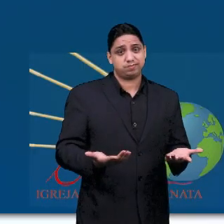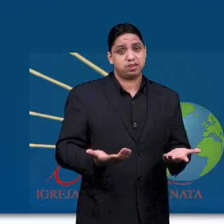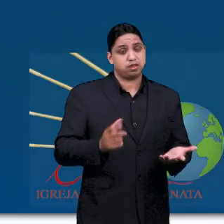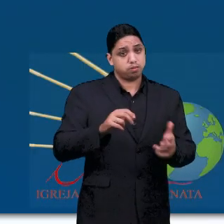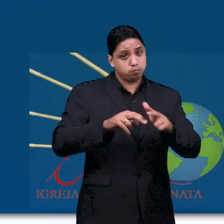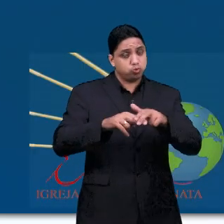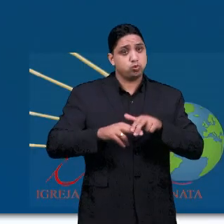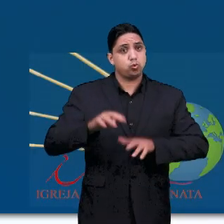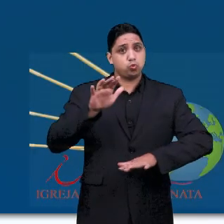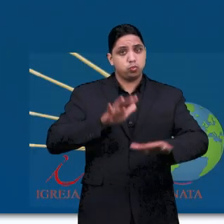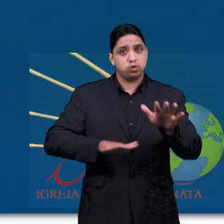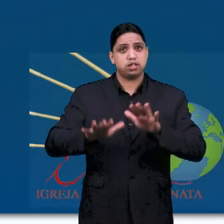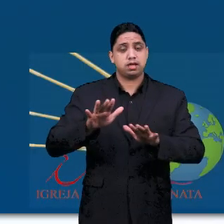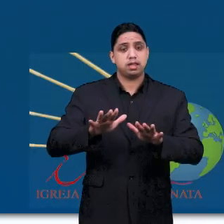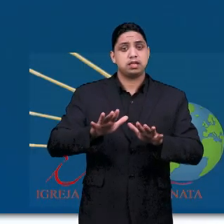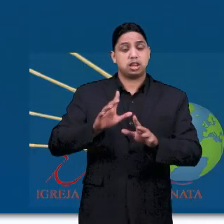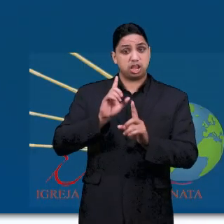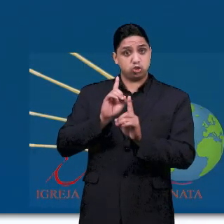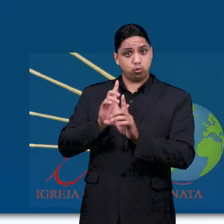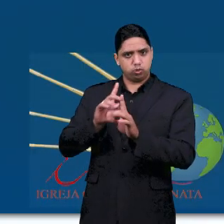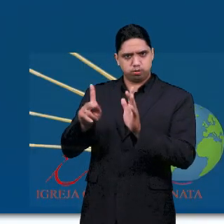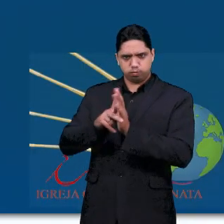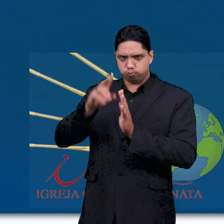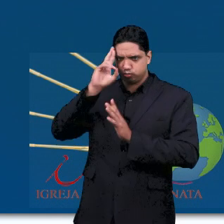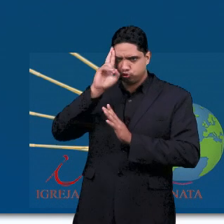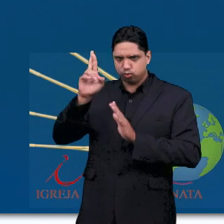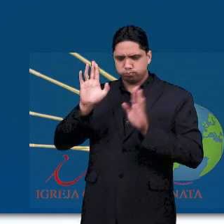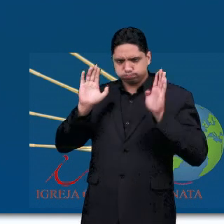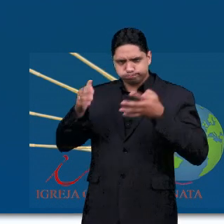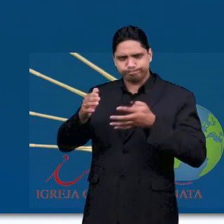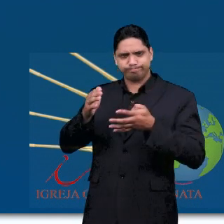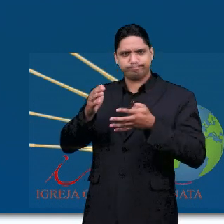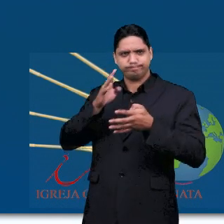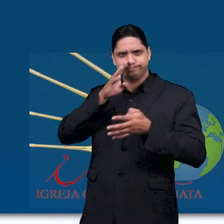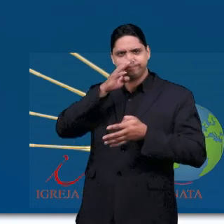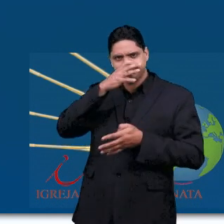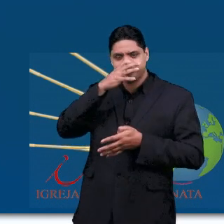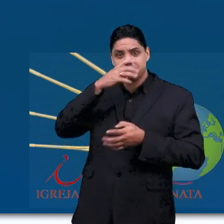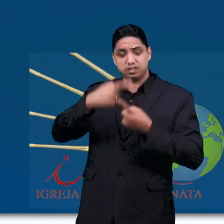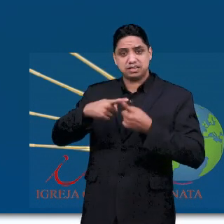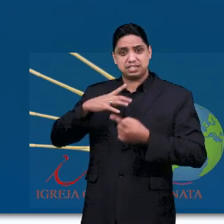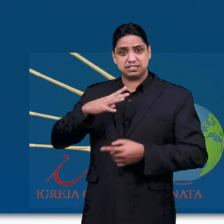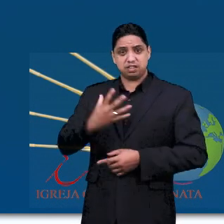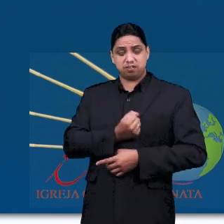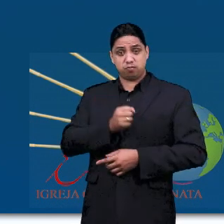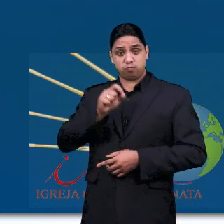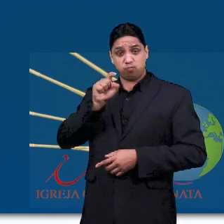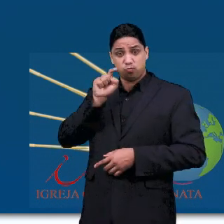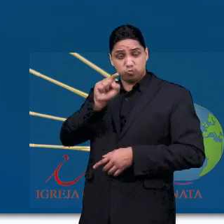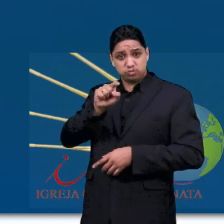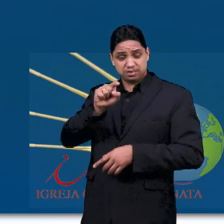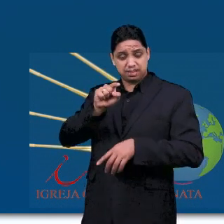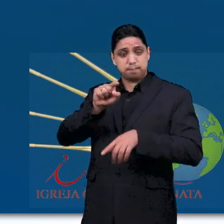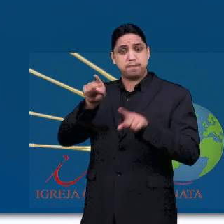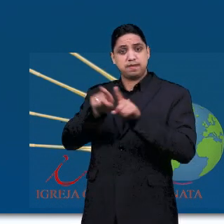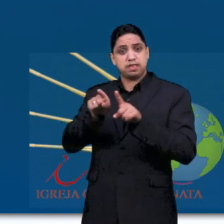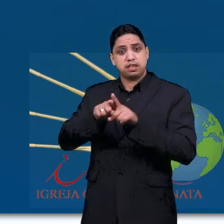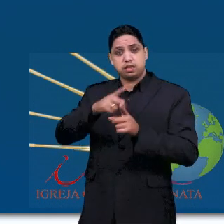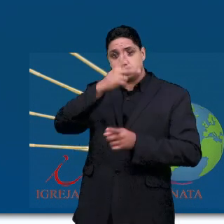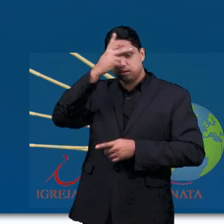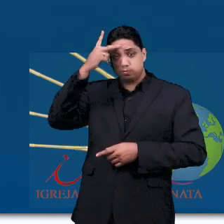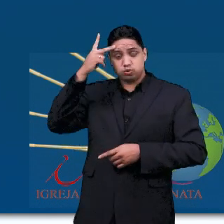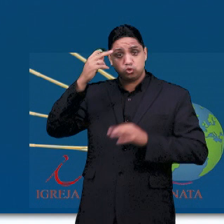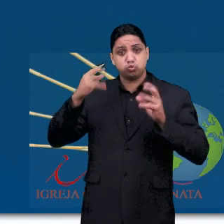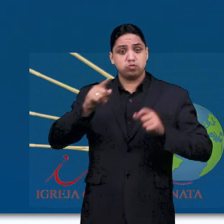persévère dans ces choses, parce qu'en faisant comme ça, tu te sauveras à toi-même comme ceux qui t'écoutent. à ceux